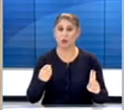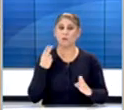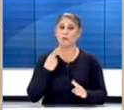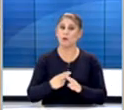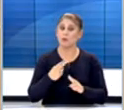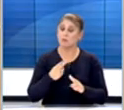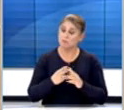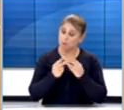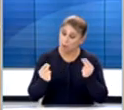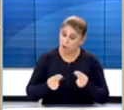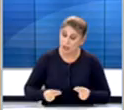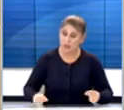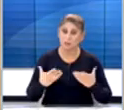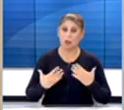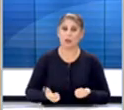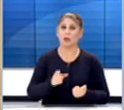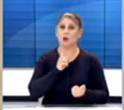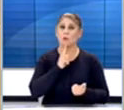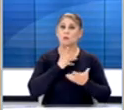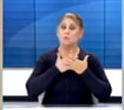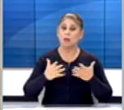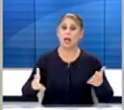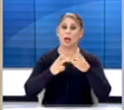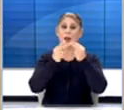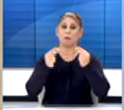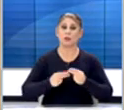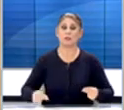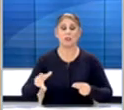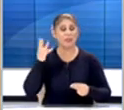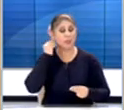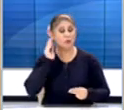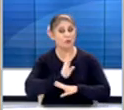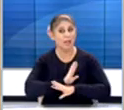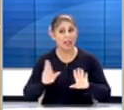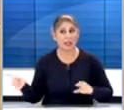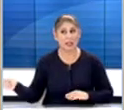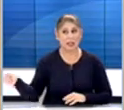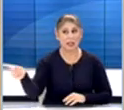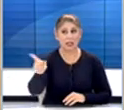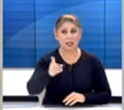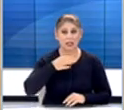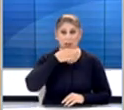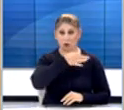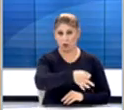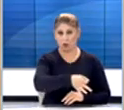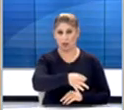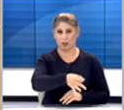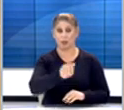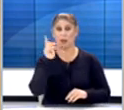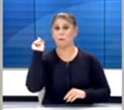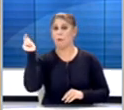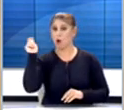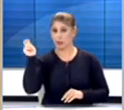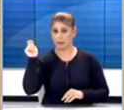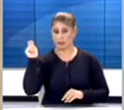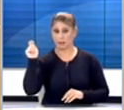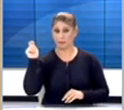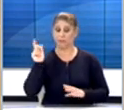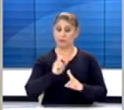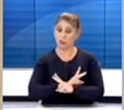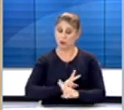μεγάλη αποτελεσματικότητα, όπως έχουν μεγάλη αποτελεσματικότητα, και δεν άκουσα κανένα να το λέει, η πολιτική μας για